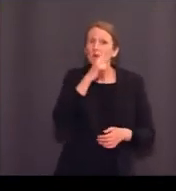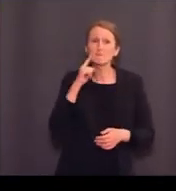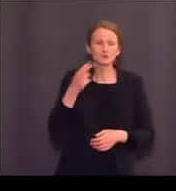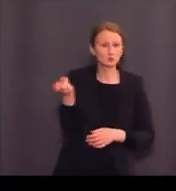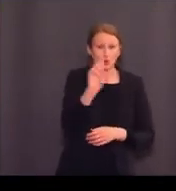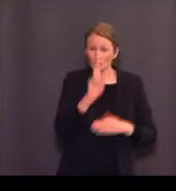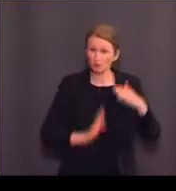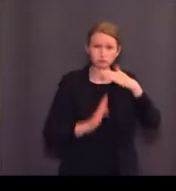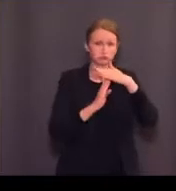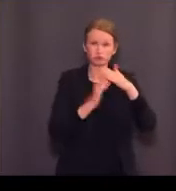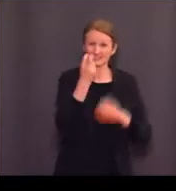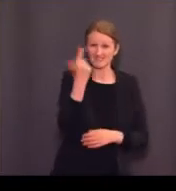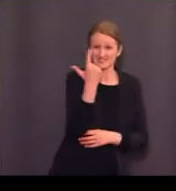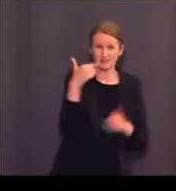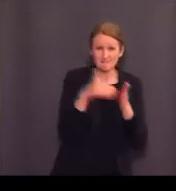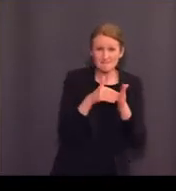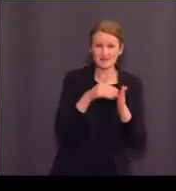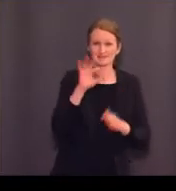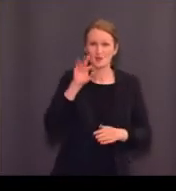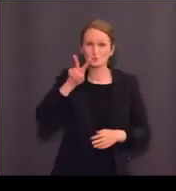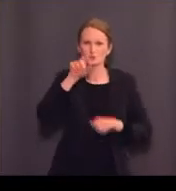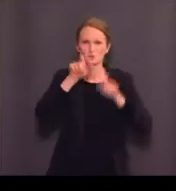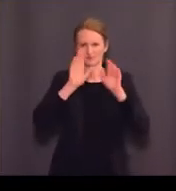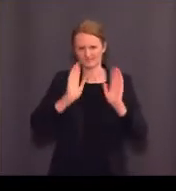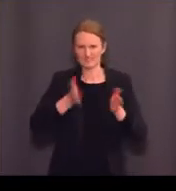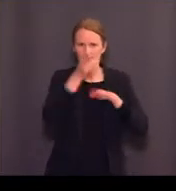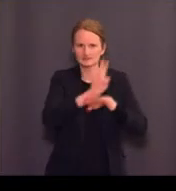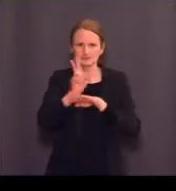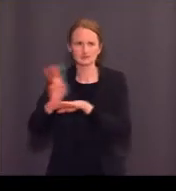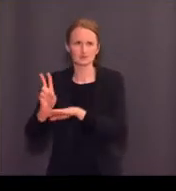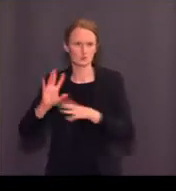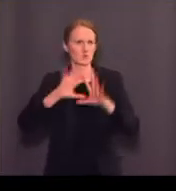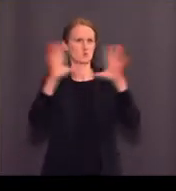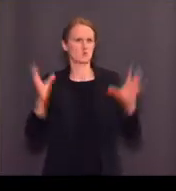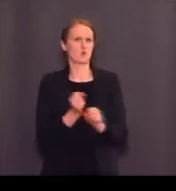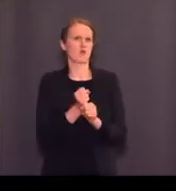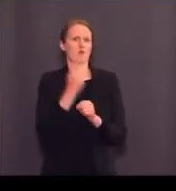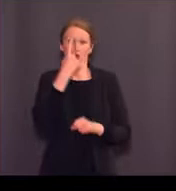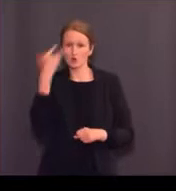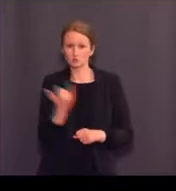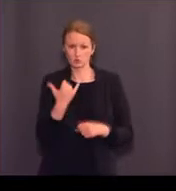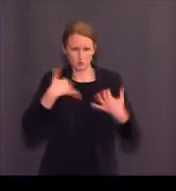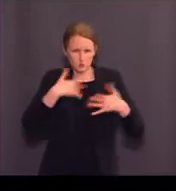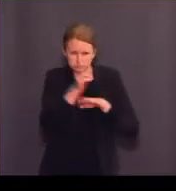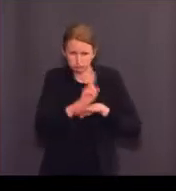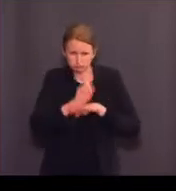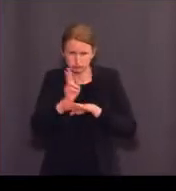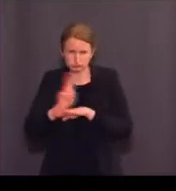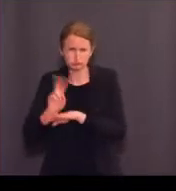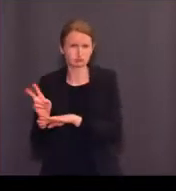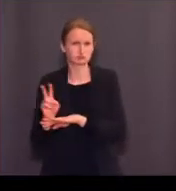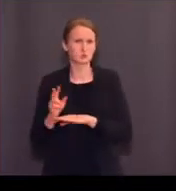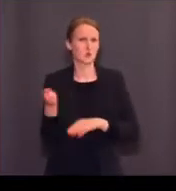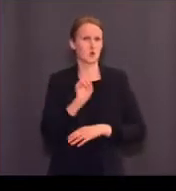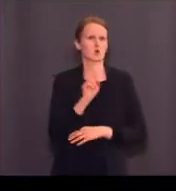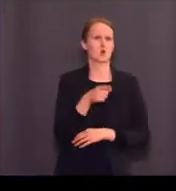tests effectués en une seule journée. Ces tests actuellement ont une positivité dans 7,7%, ce